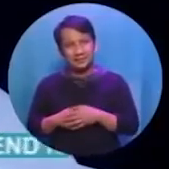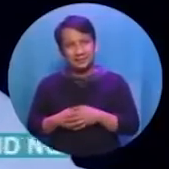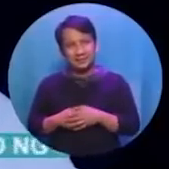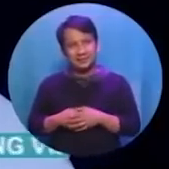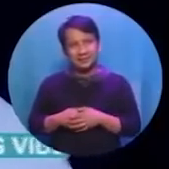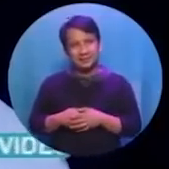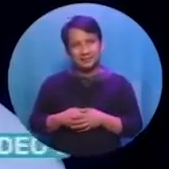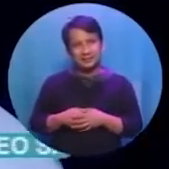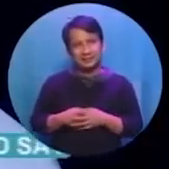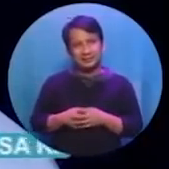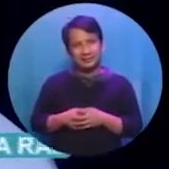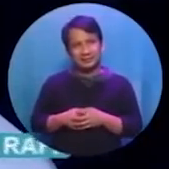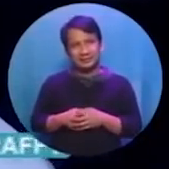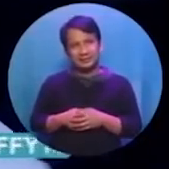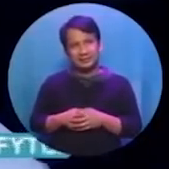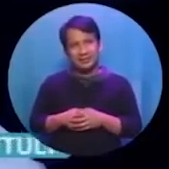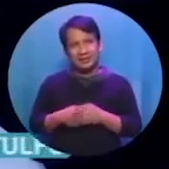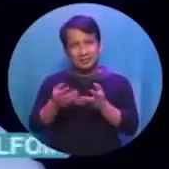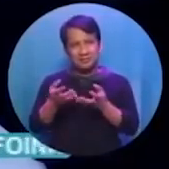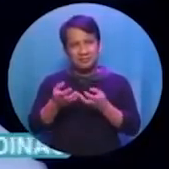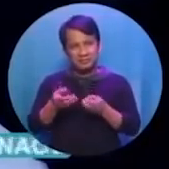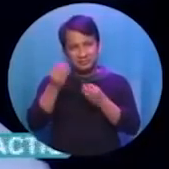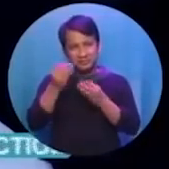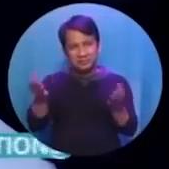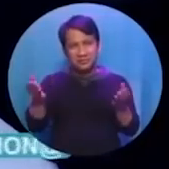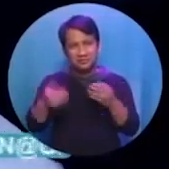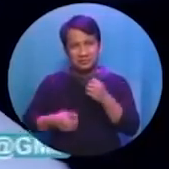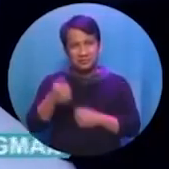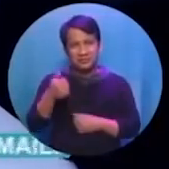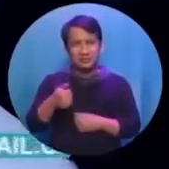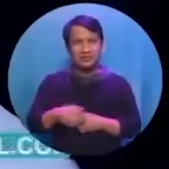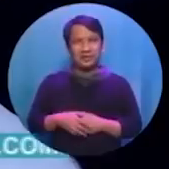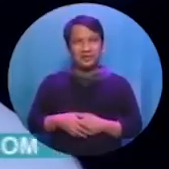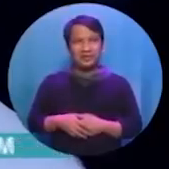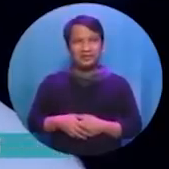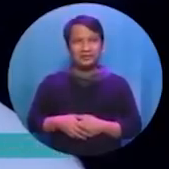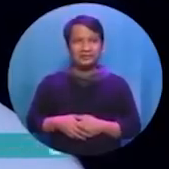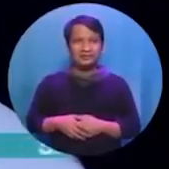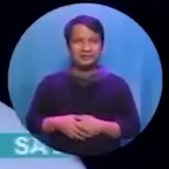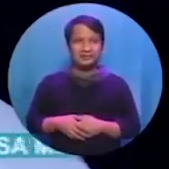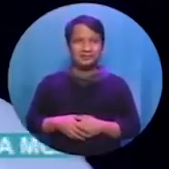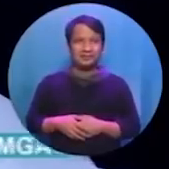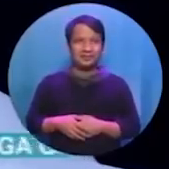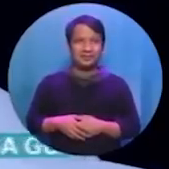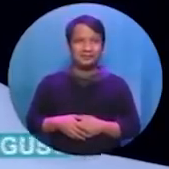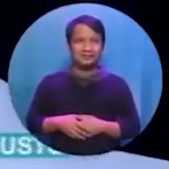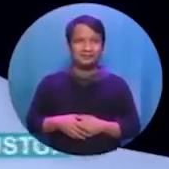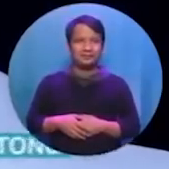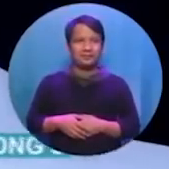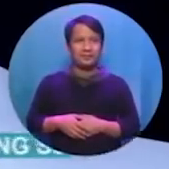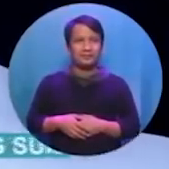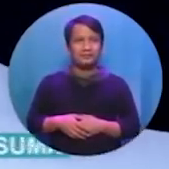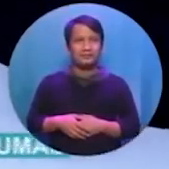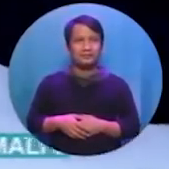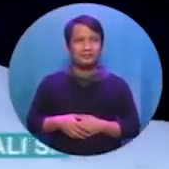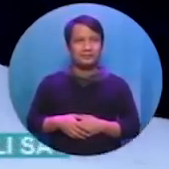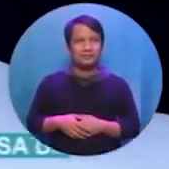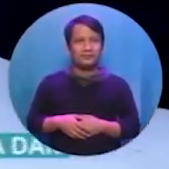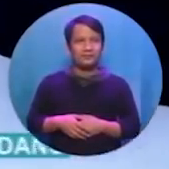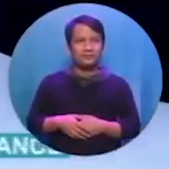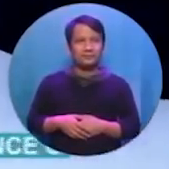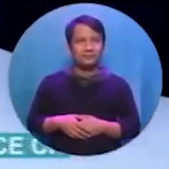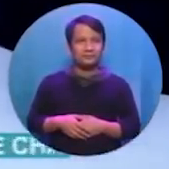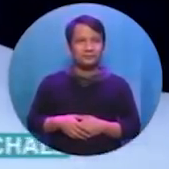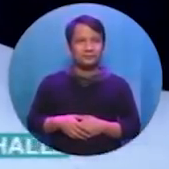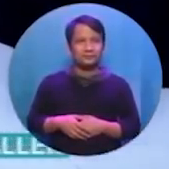Joke. Eh, kasi gusto ko talagang may mananalo. The number you have dialed is seryoso? Unattended or out of coverage area. Please